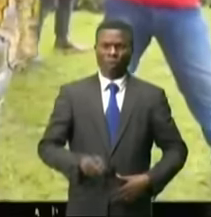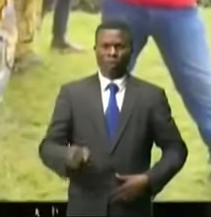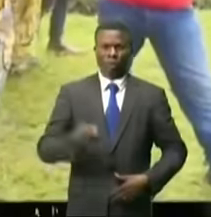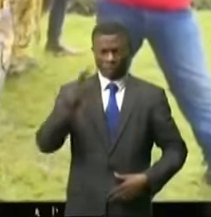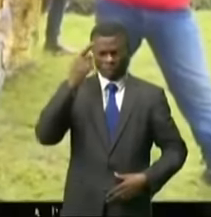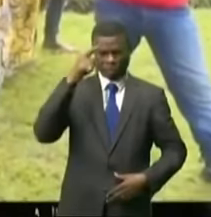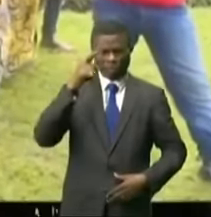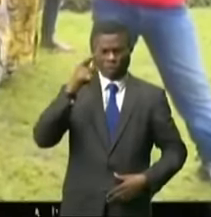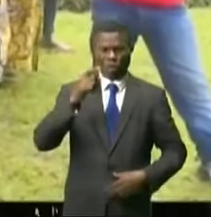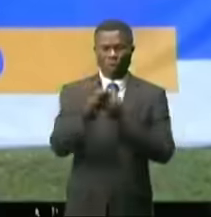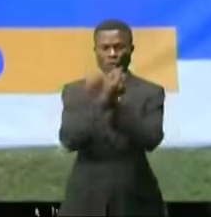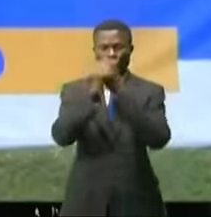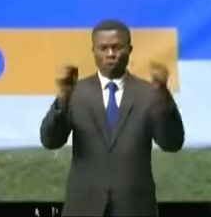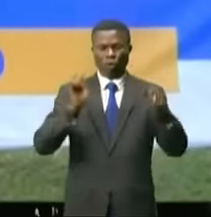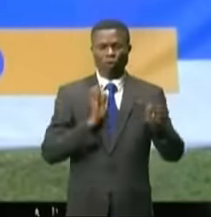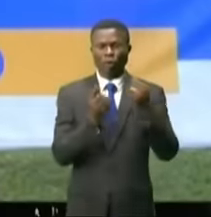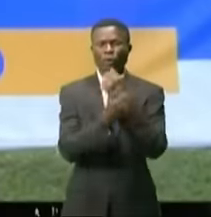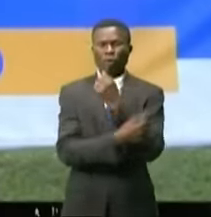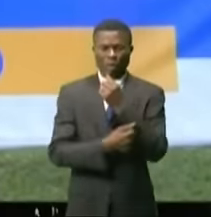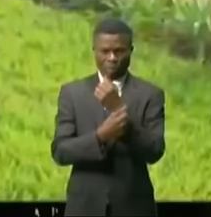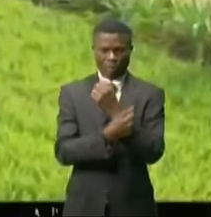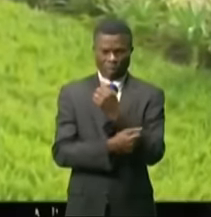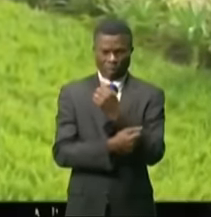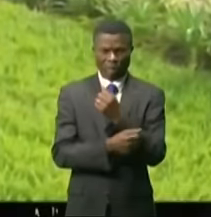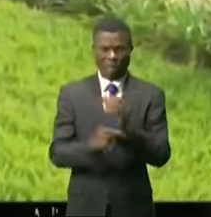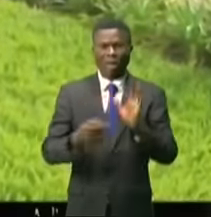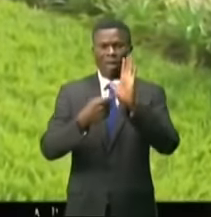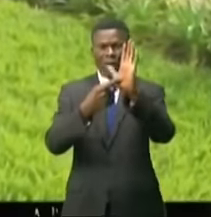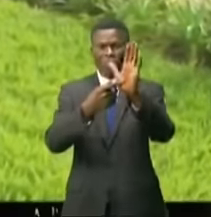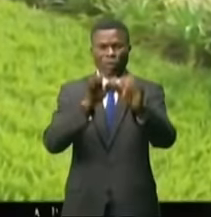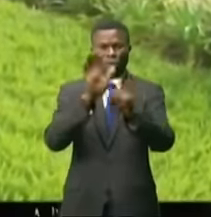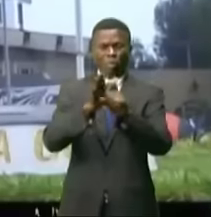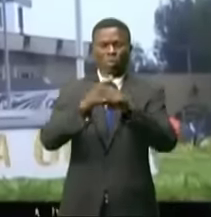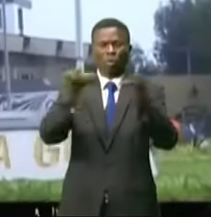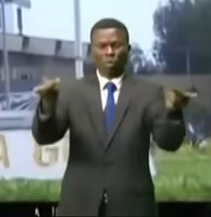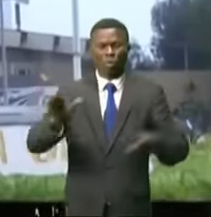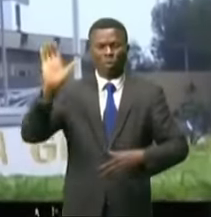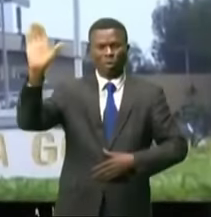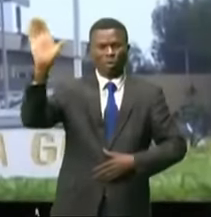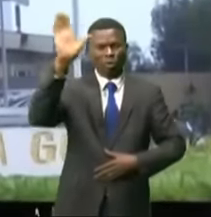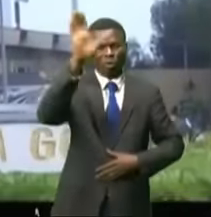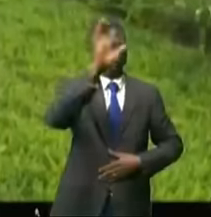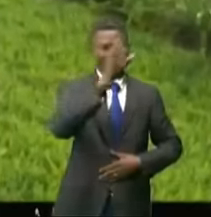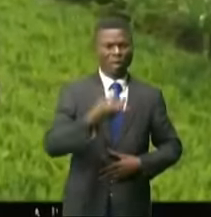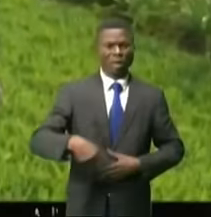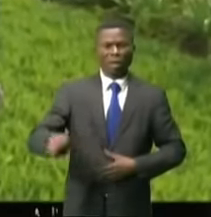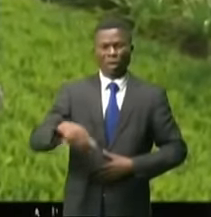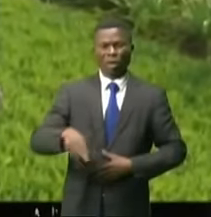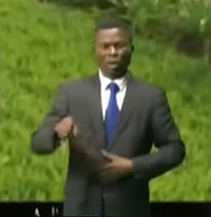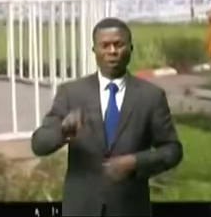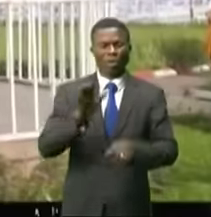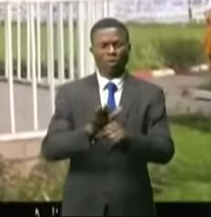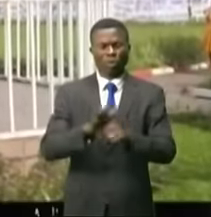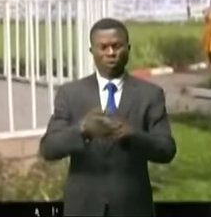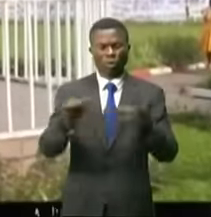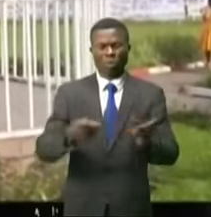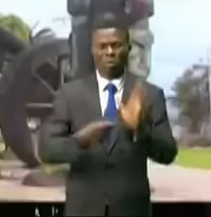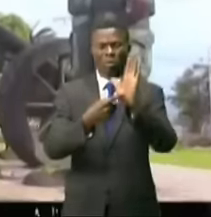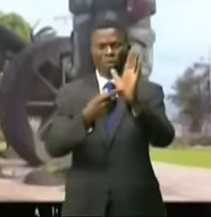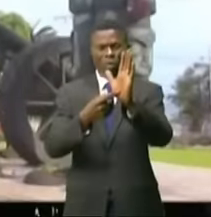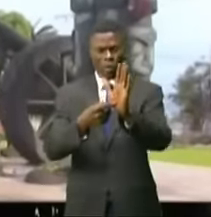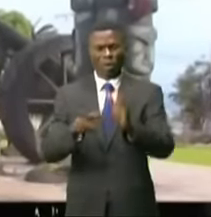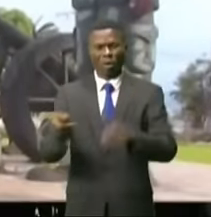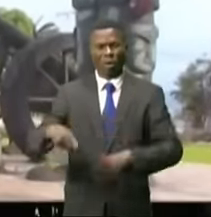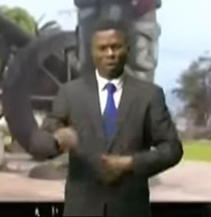la sauvegarde de l'intégrité du territoire national ont été placés à différents ronds-points, notamment au rond-point BD. Dégel, au rond-point Tchoukoudou ainsi qu'au